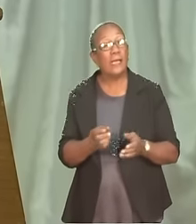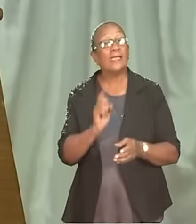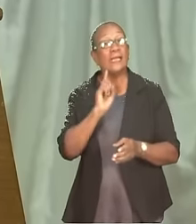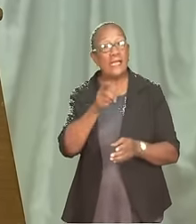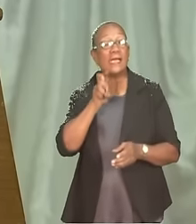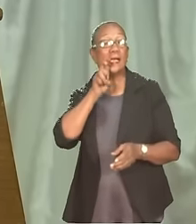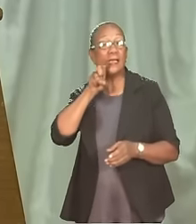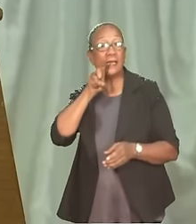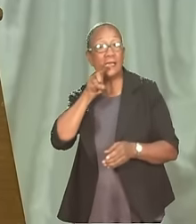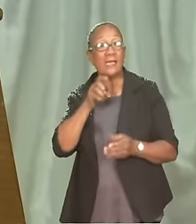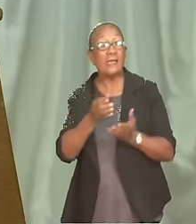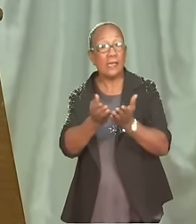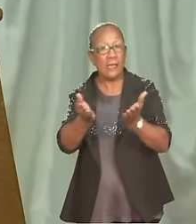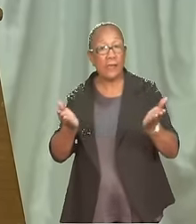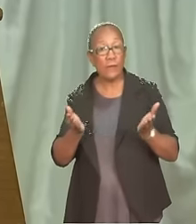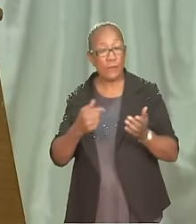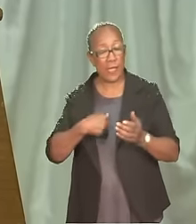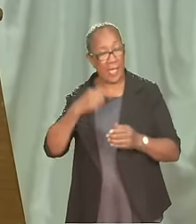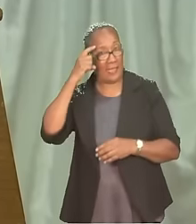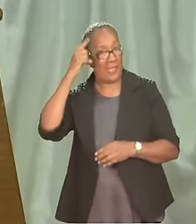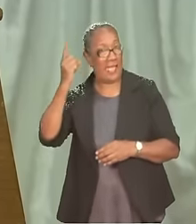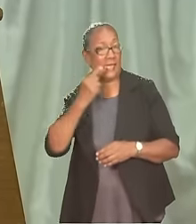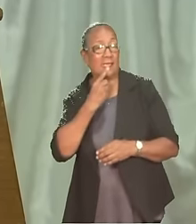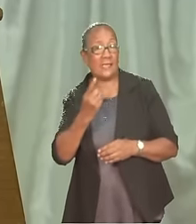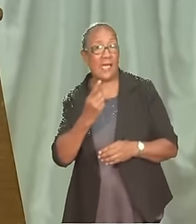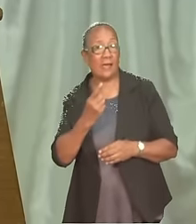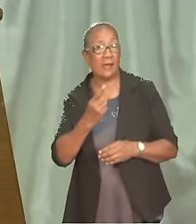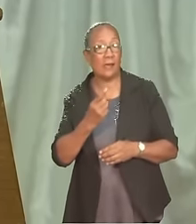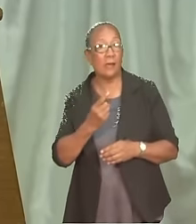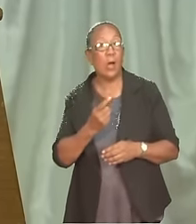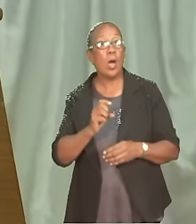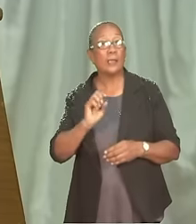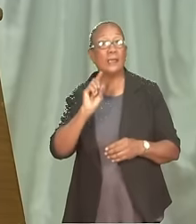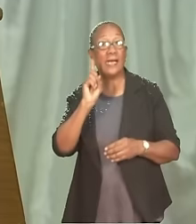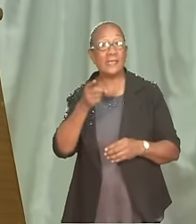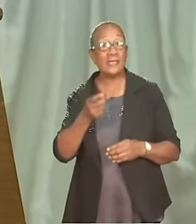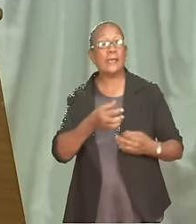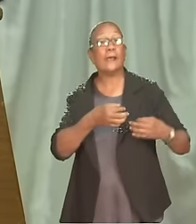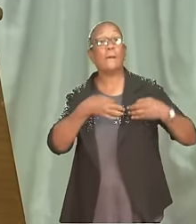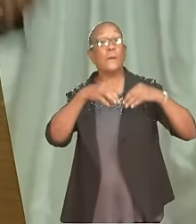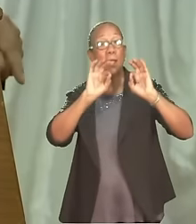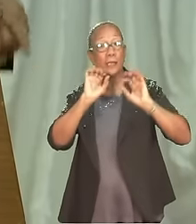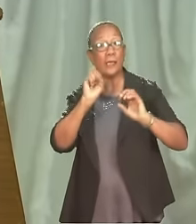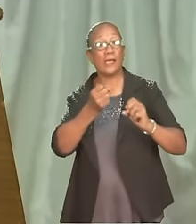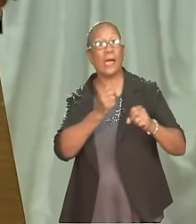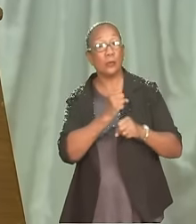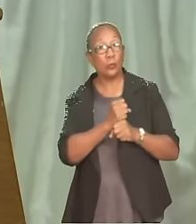leveren en denken en zeggen ook beter te doen terwijl zij